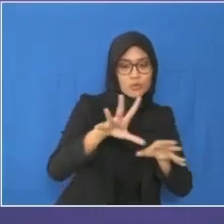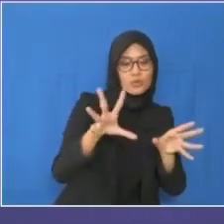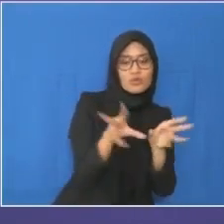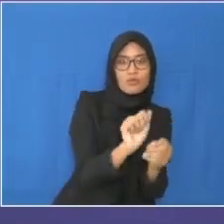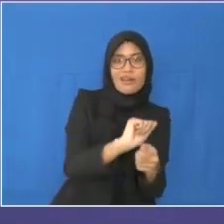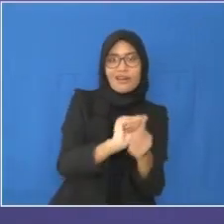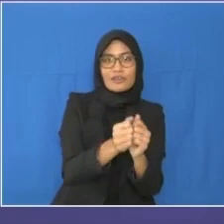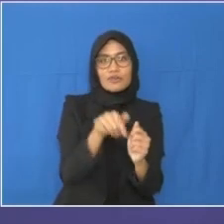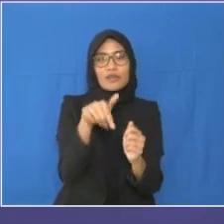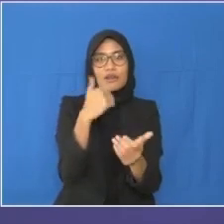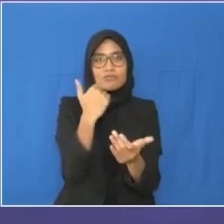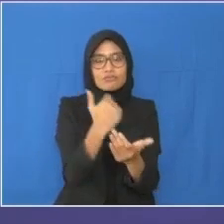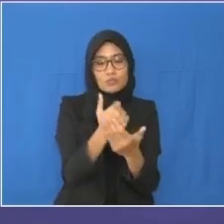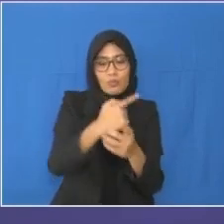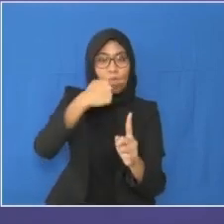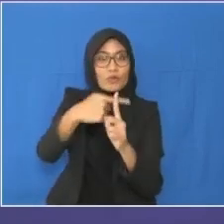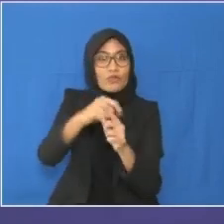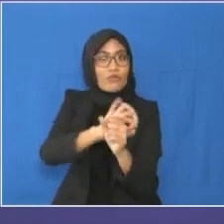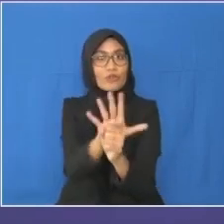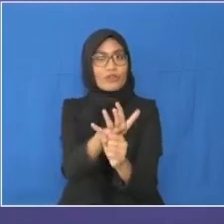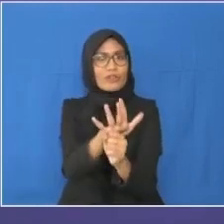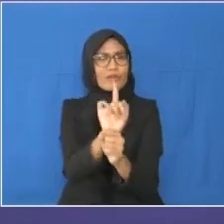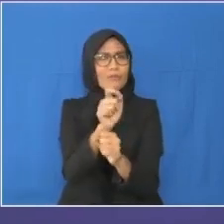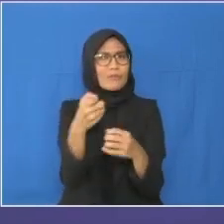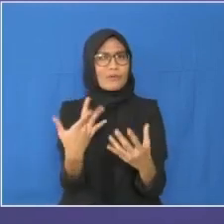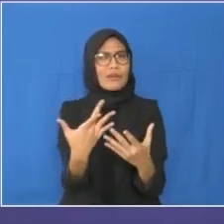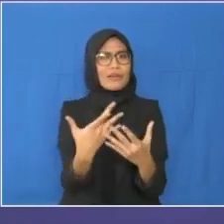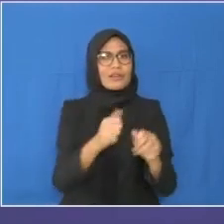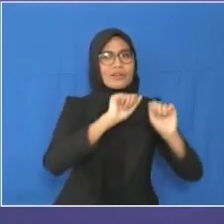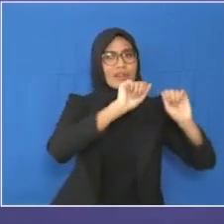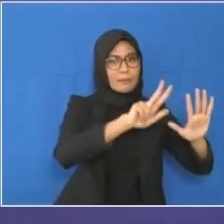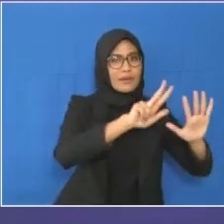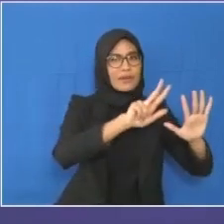jumlah kasus yang terkonfirmasi positif adalah